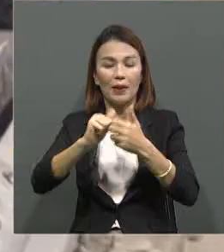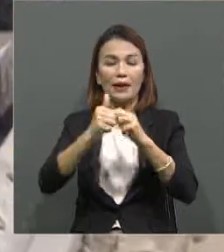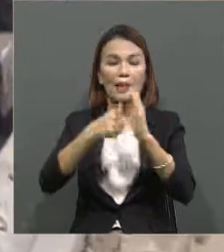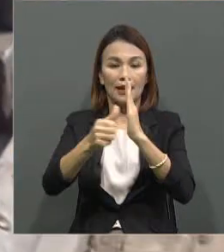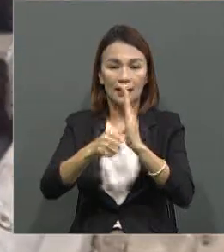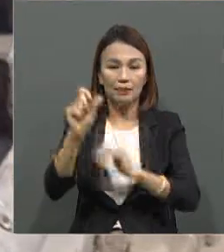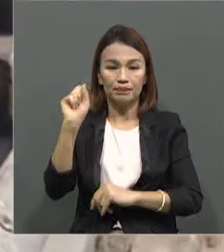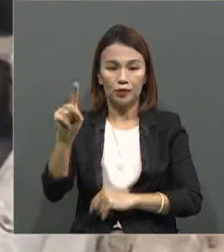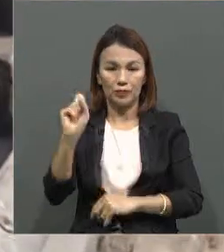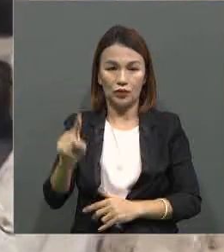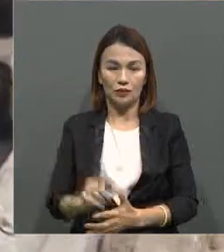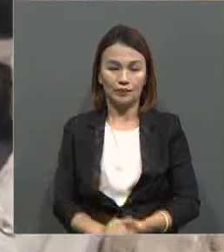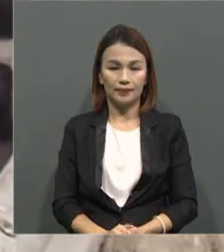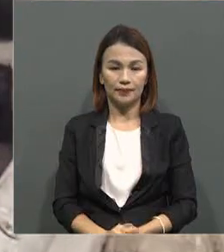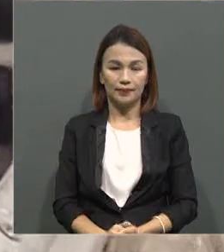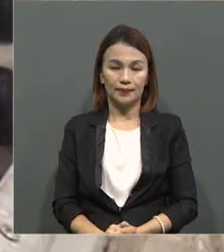เร็ว